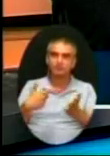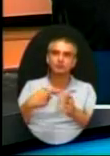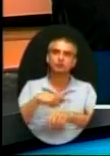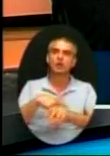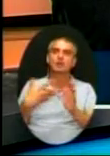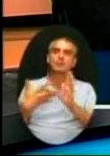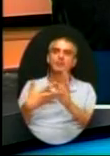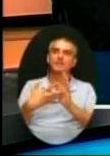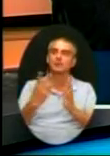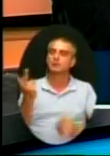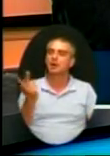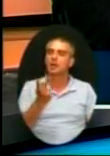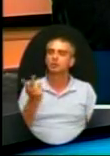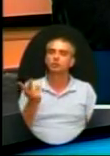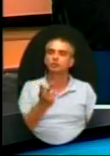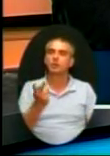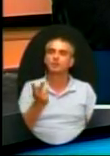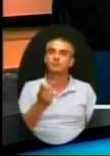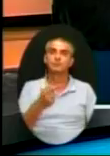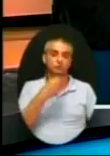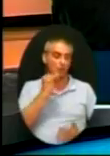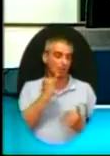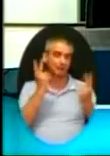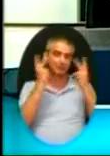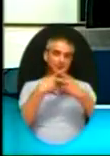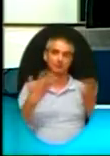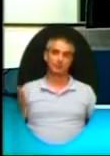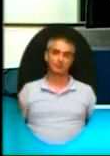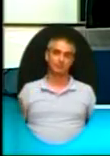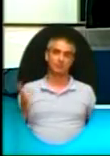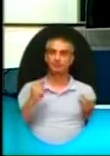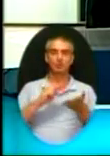מבחן לשני הצדדים.